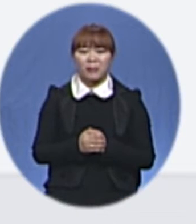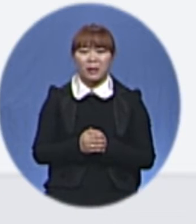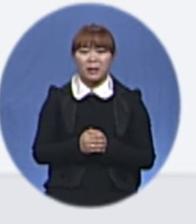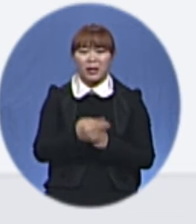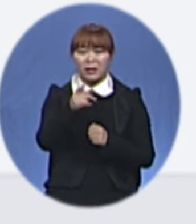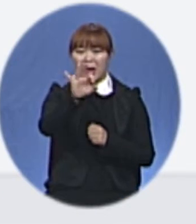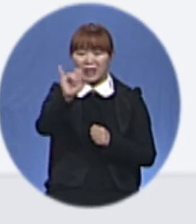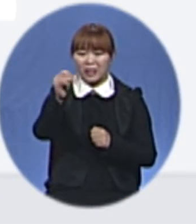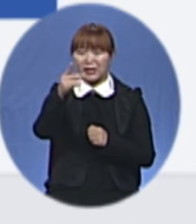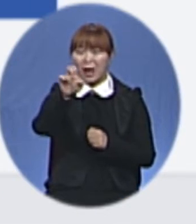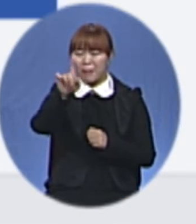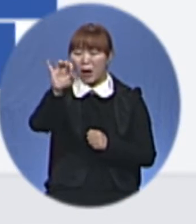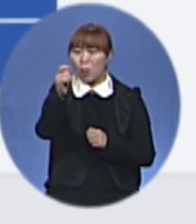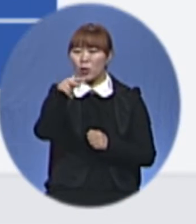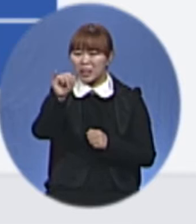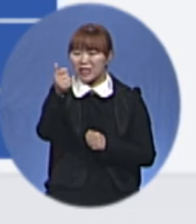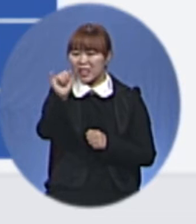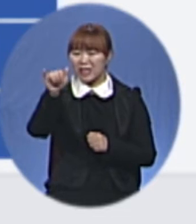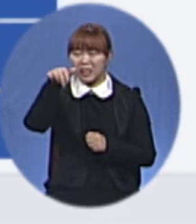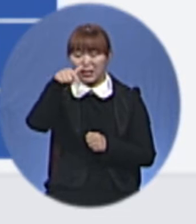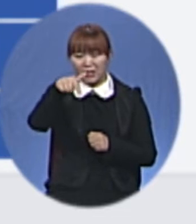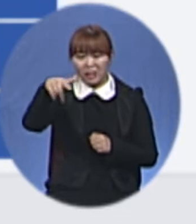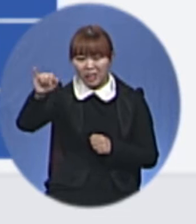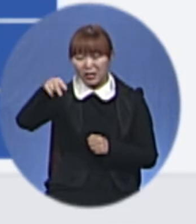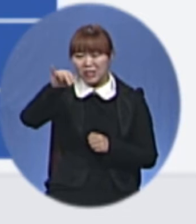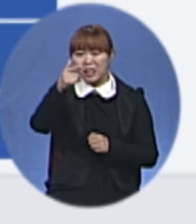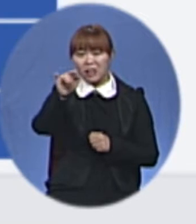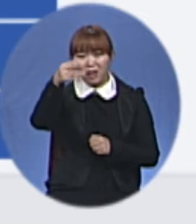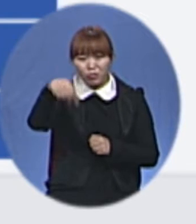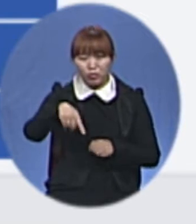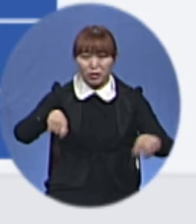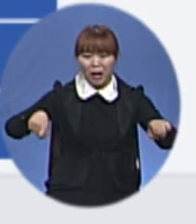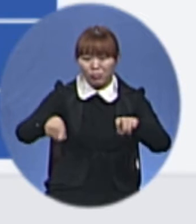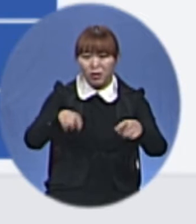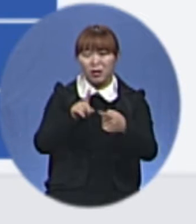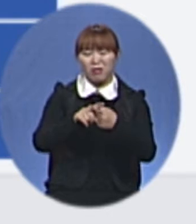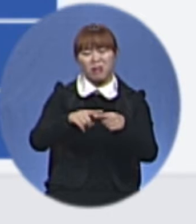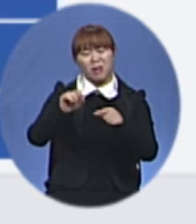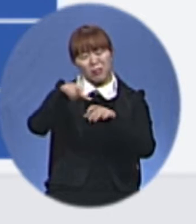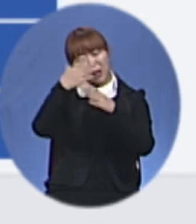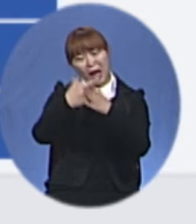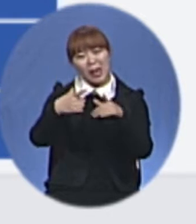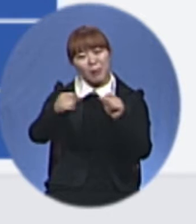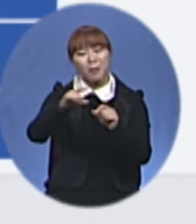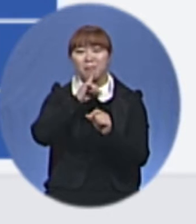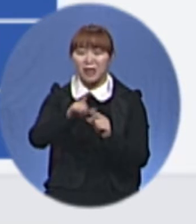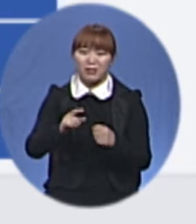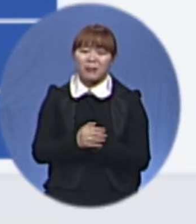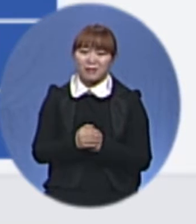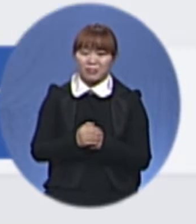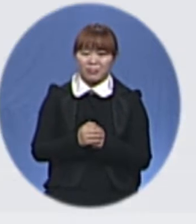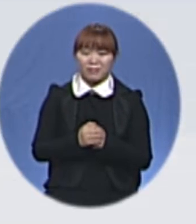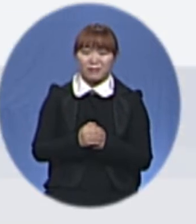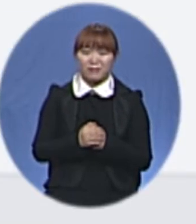다이, 다마, 오시, 히키, 시네루 등 당구 용어는 일본어가 대부분입니다.